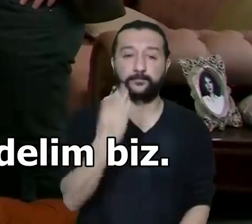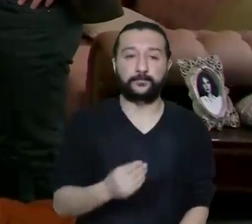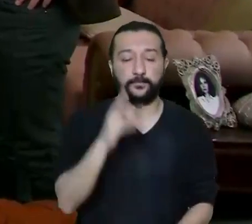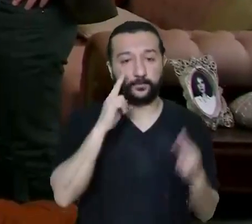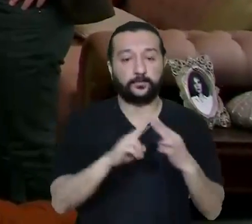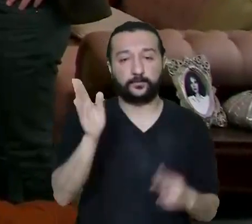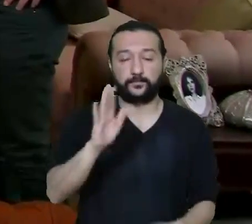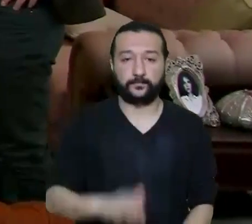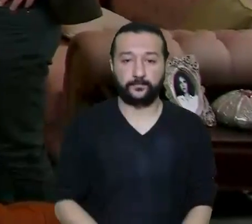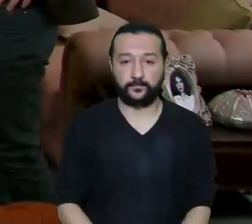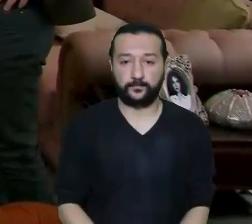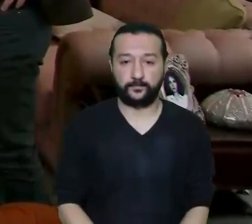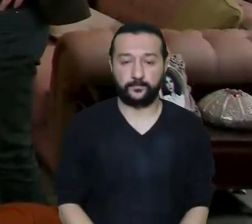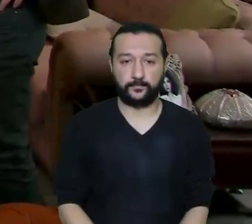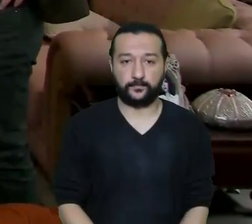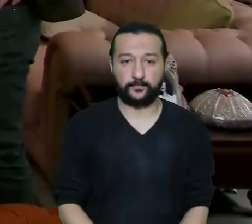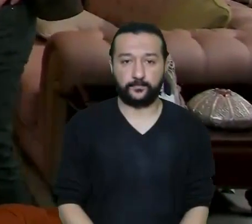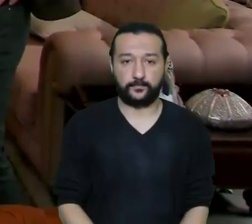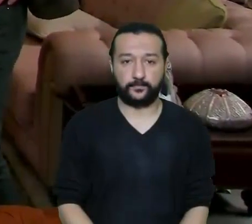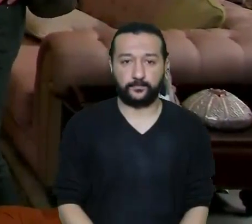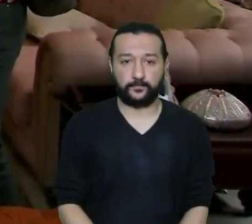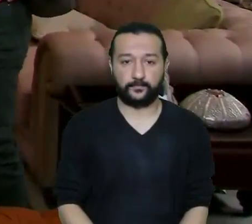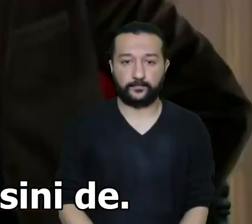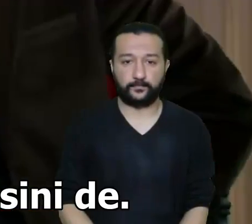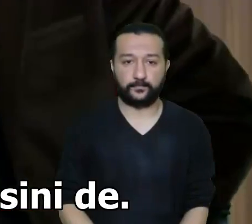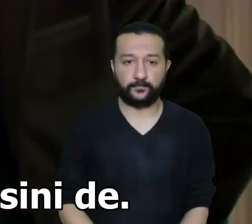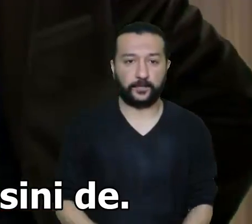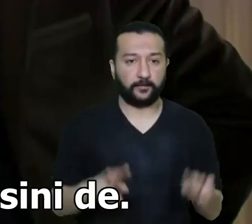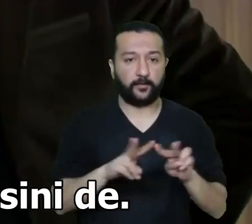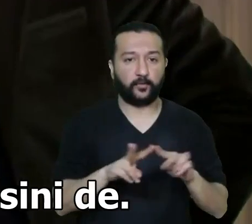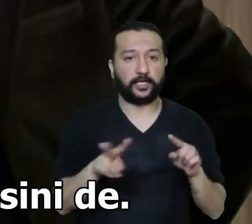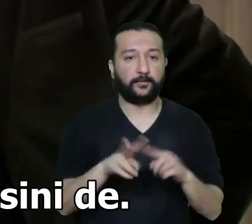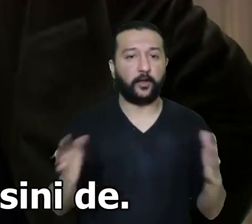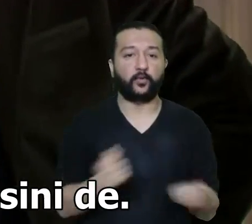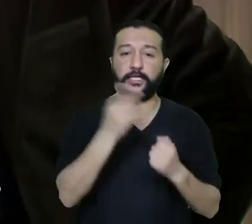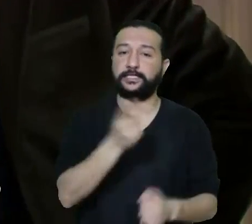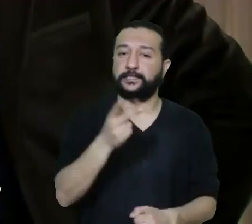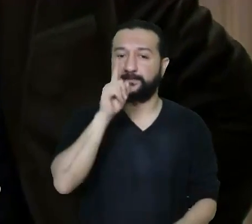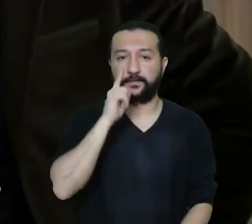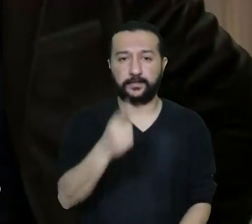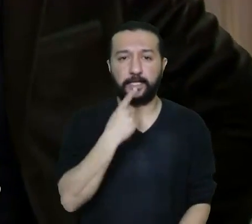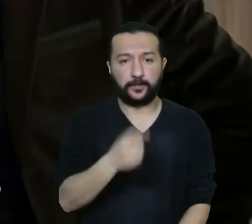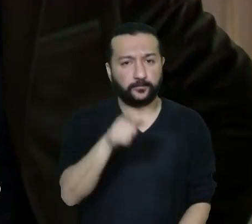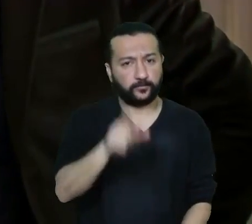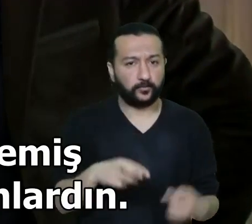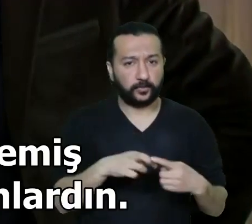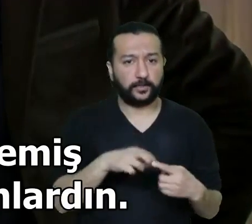hadi görüşürüz. Rüyam bozuk, yeri tekmeledi. Mahmut Kemal kurtardı işte ikisini de. Ne diyorsun sen Rüya? Sen eğer